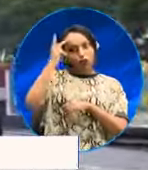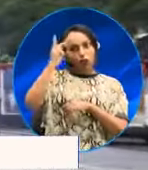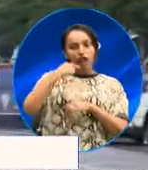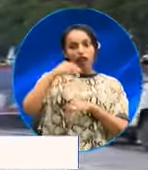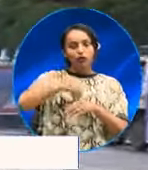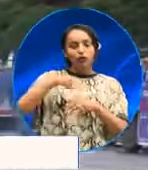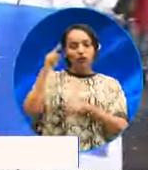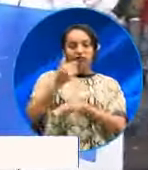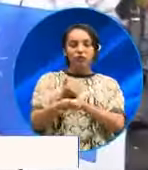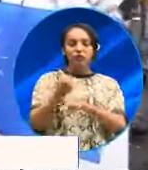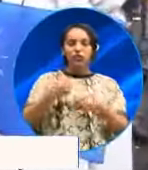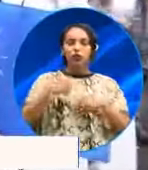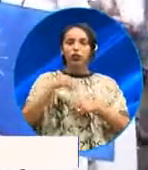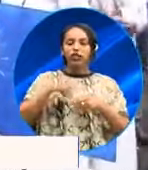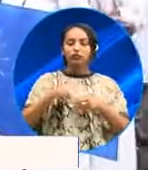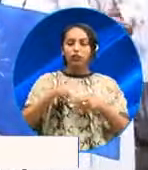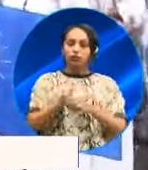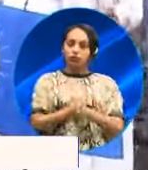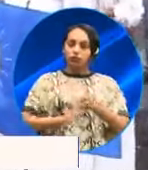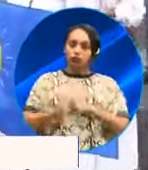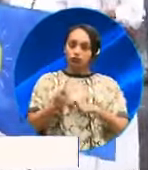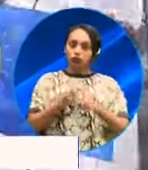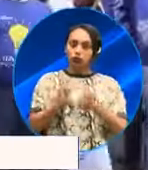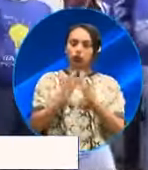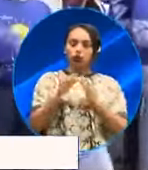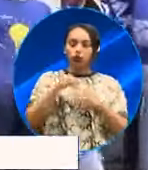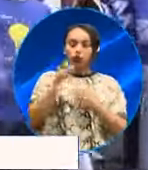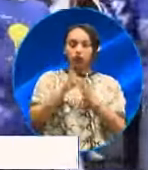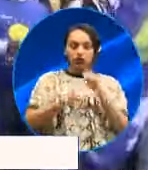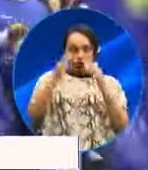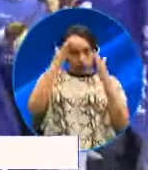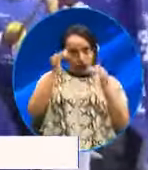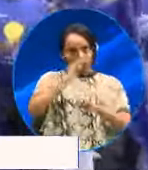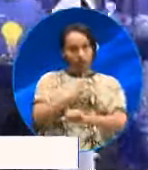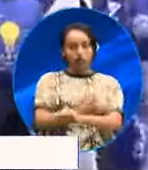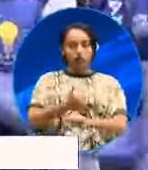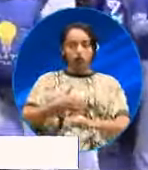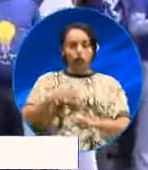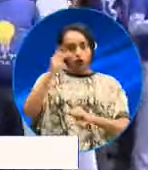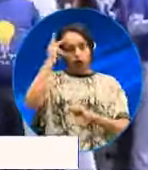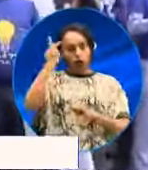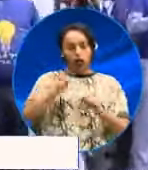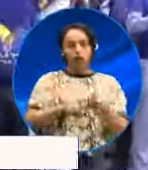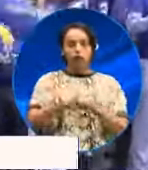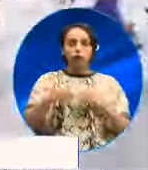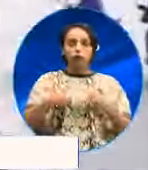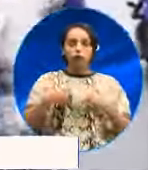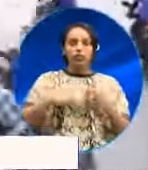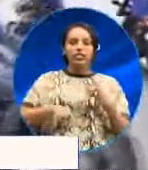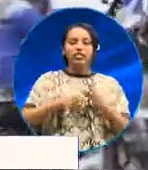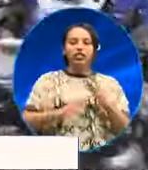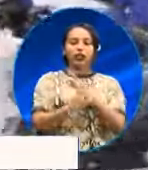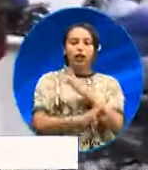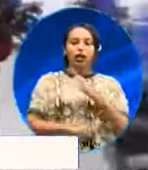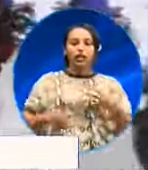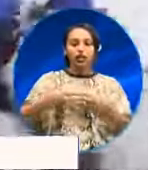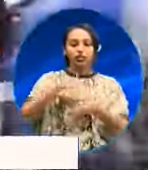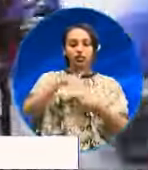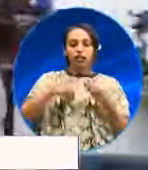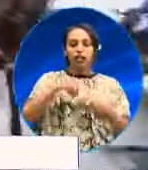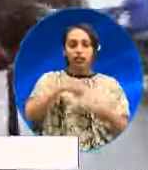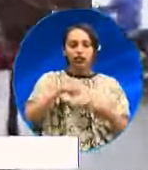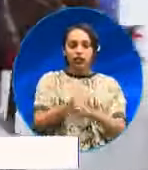ይናገራሉ። ከምርጫለት በፊት ያሉ የቅድመ ምርጫ ሂደቶችም የምርጫውን ውጤት የመወሰን አቅም እንዳላቸው ሊሂቃኑ ይስማማሉ። የ6ኛው ሀገር አቀፍ